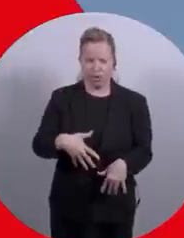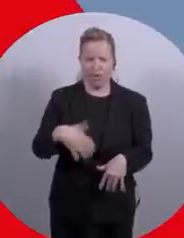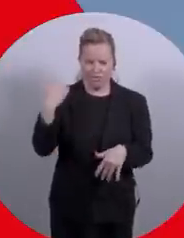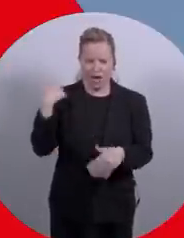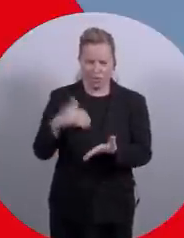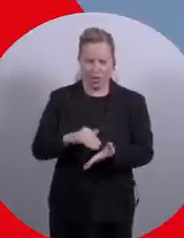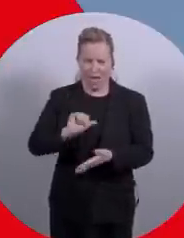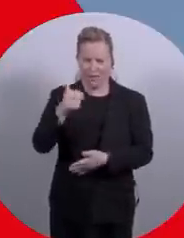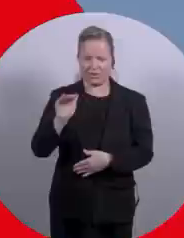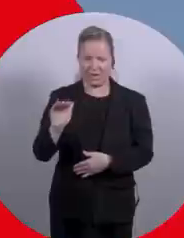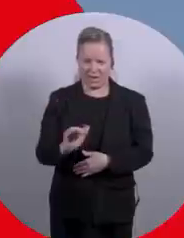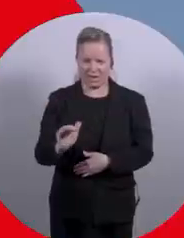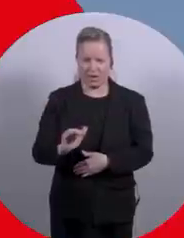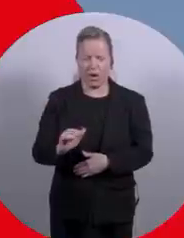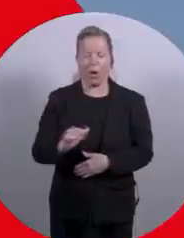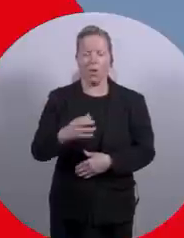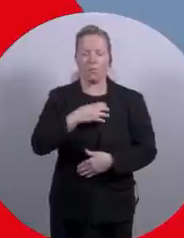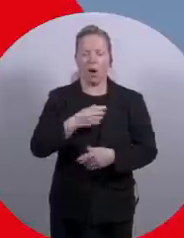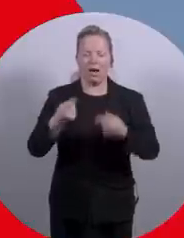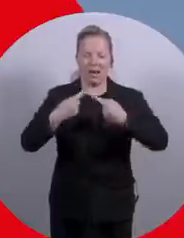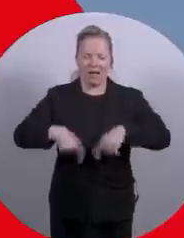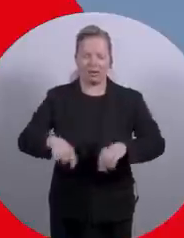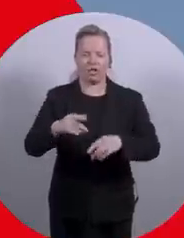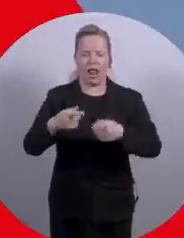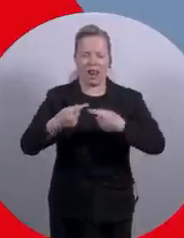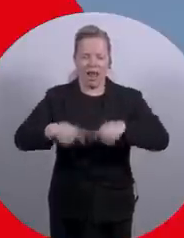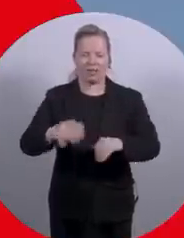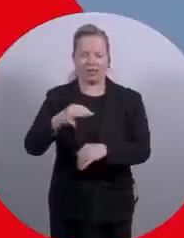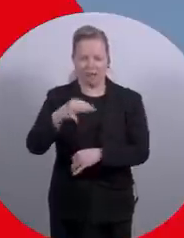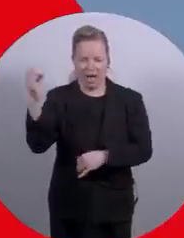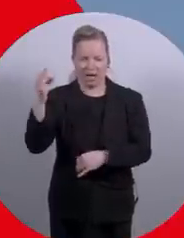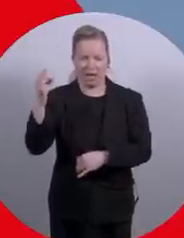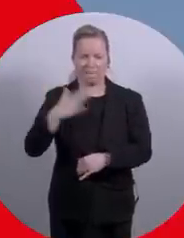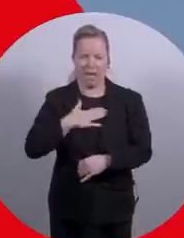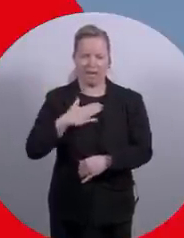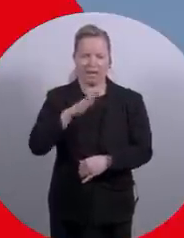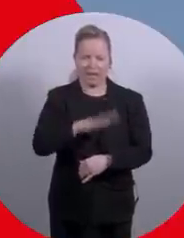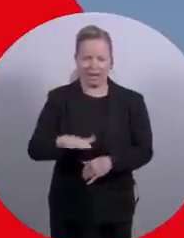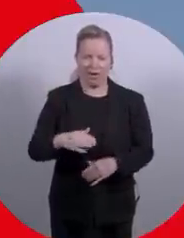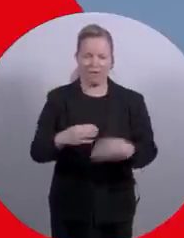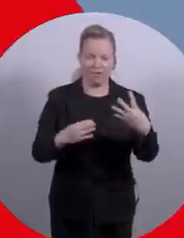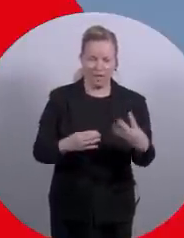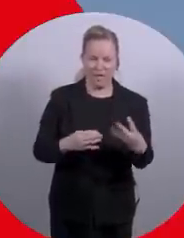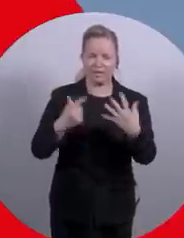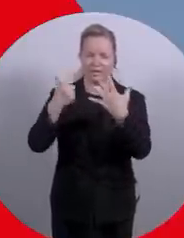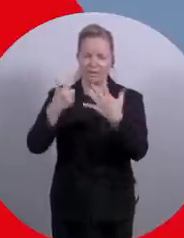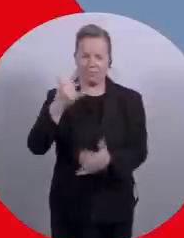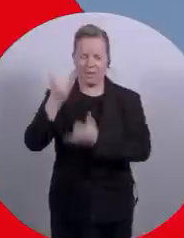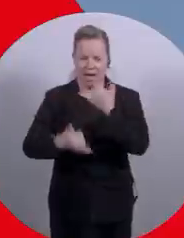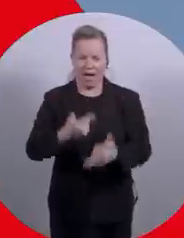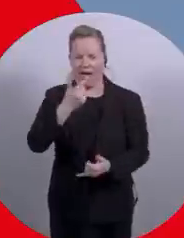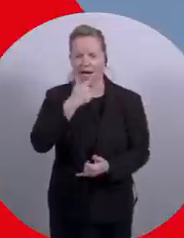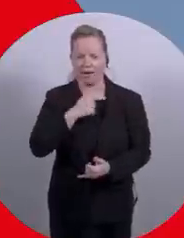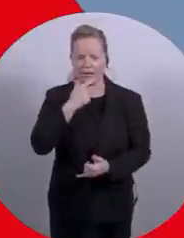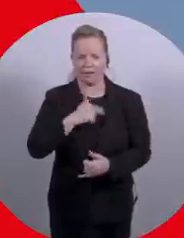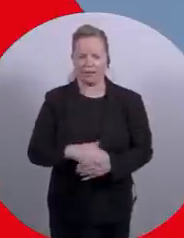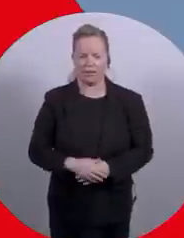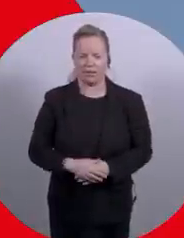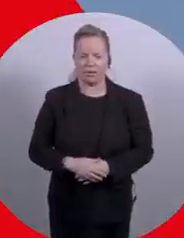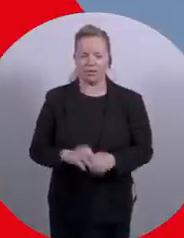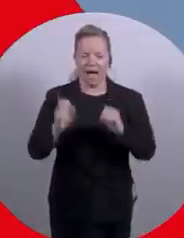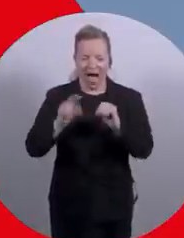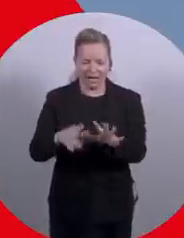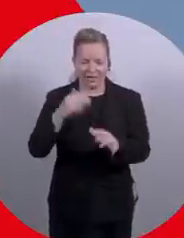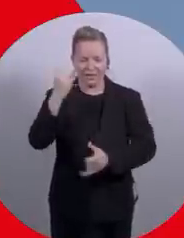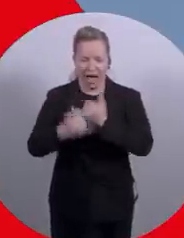bin in den Burgenländischen Landtag gekommen als meine Kinder 4 und 7 Jahre alt waren und ich bin nach 18